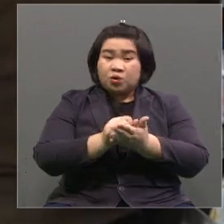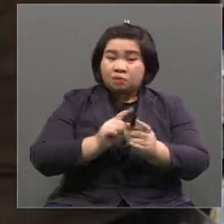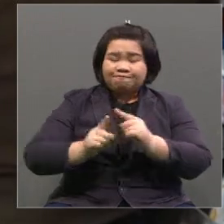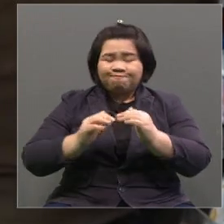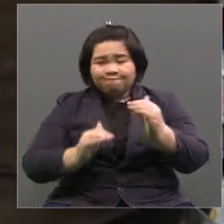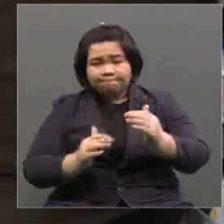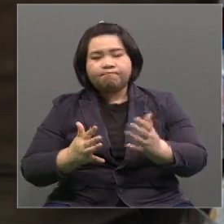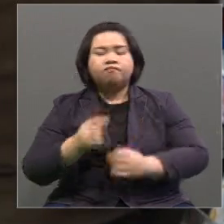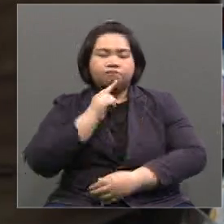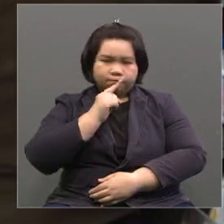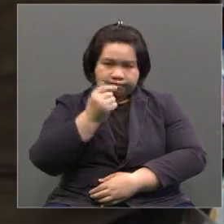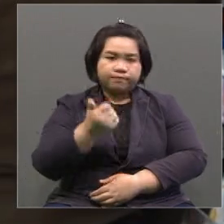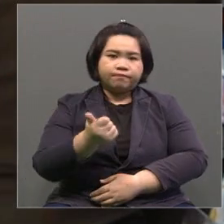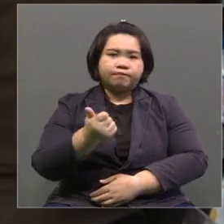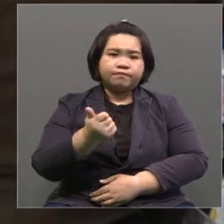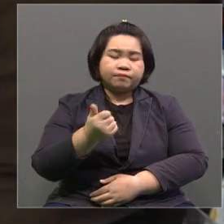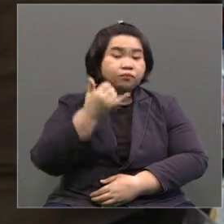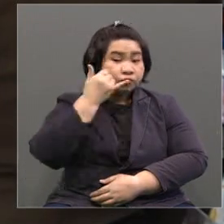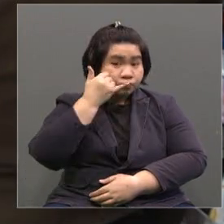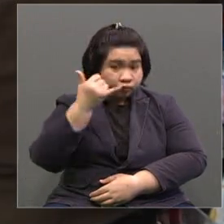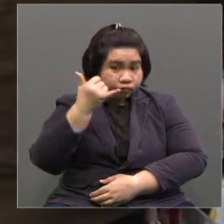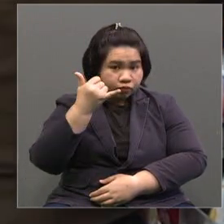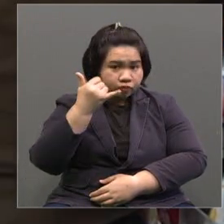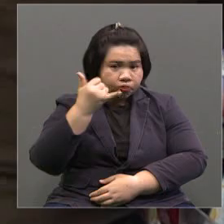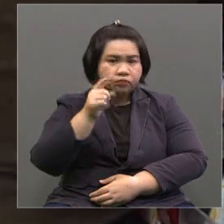อันนี้ก็ยังสามารถร้องเรียนได้เช่นเดียวกันโทรไปได้เลย